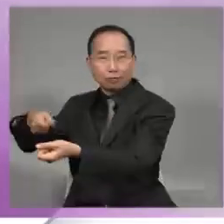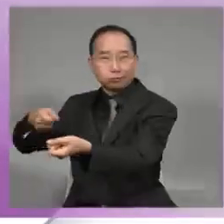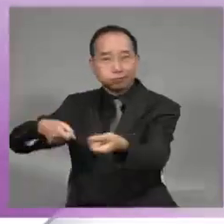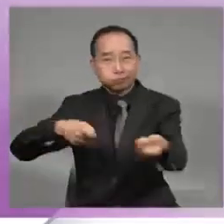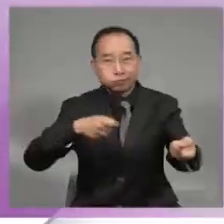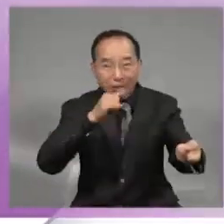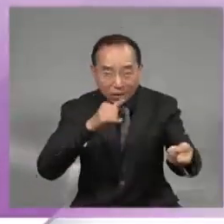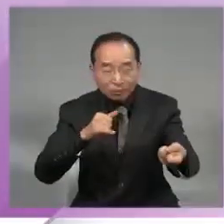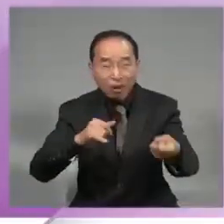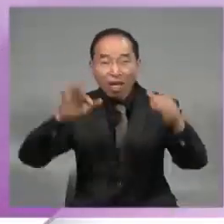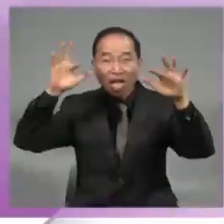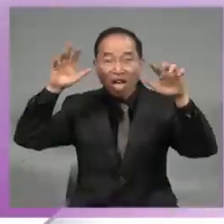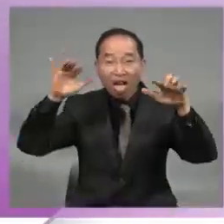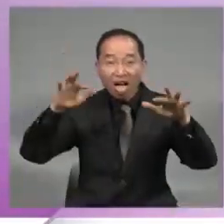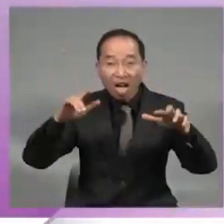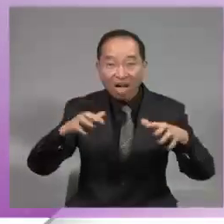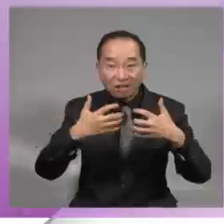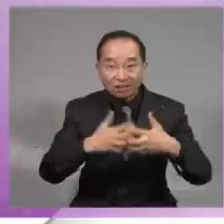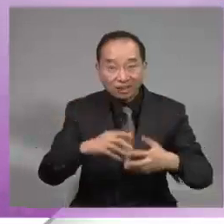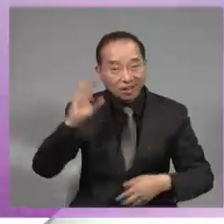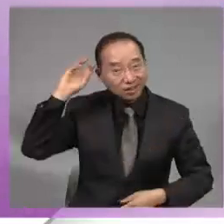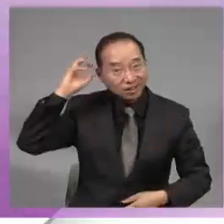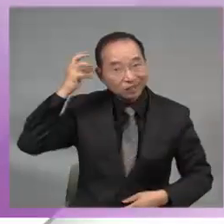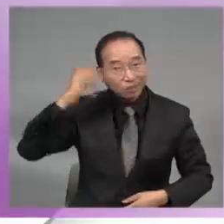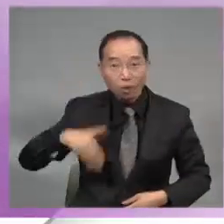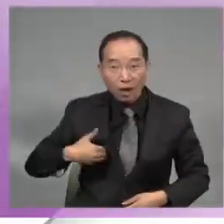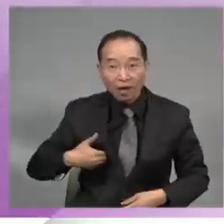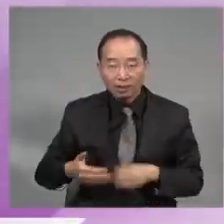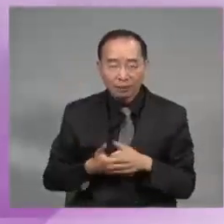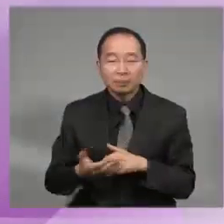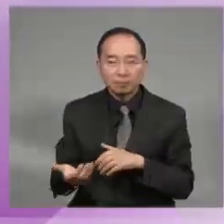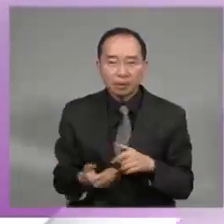소독을 진행할 계획이기 때문에 지금 저기 소독하시는 분도 와 계신 것